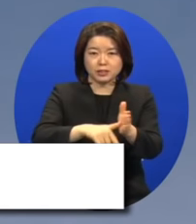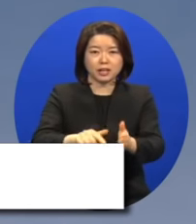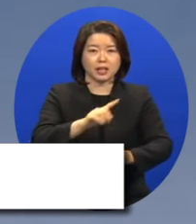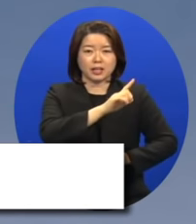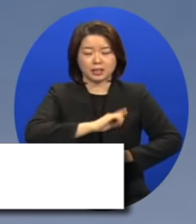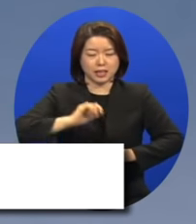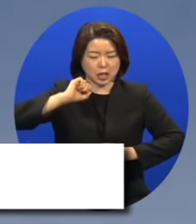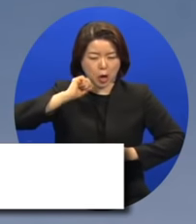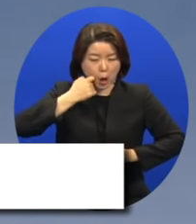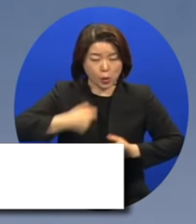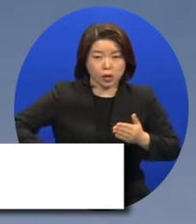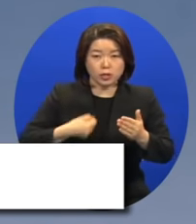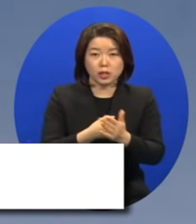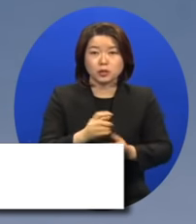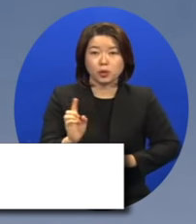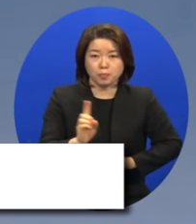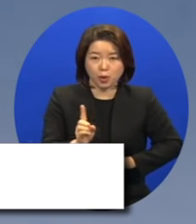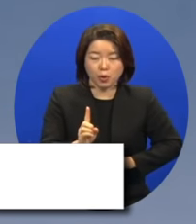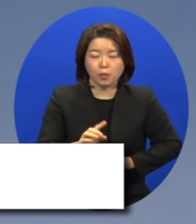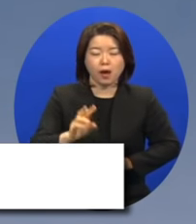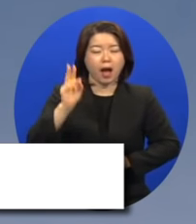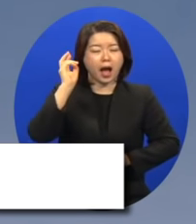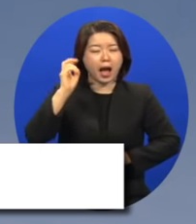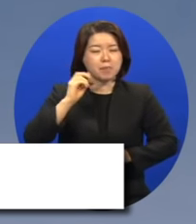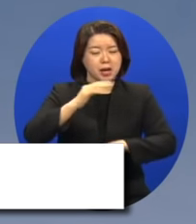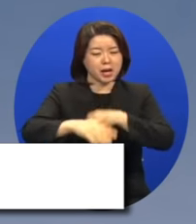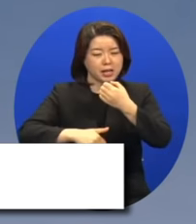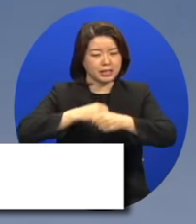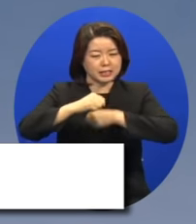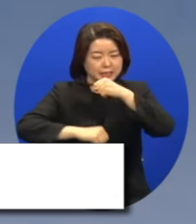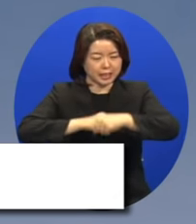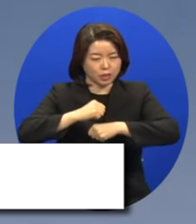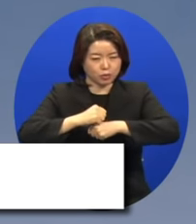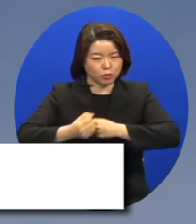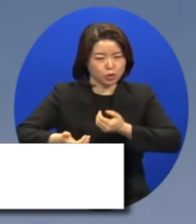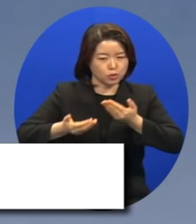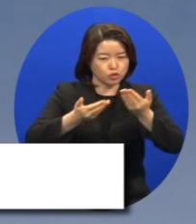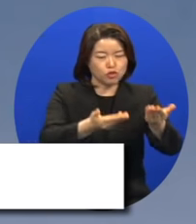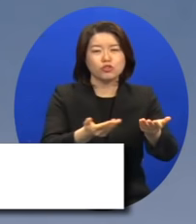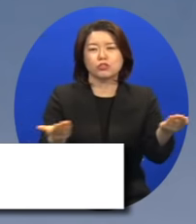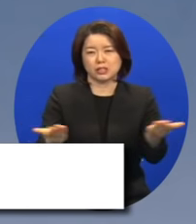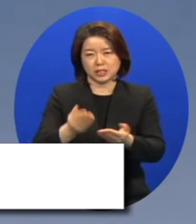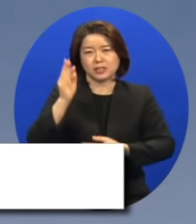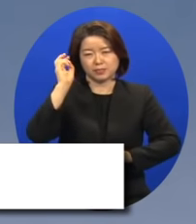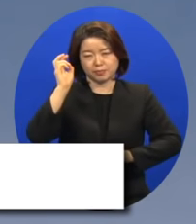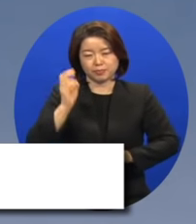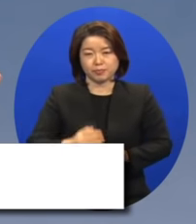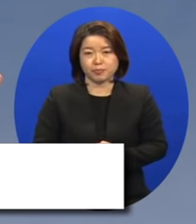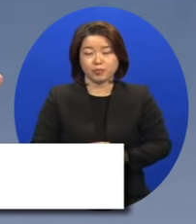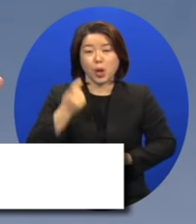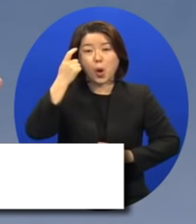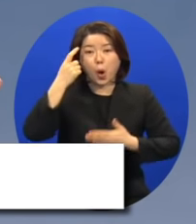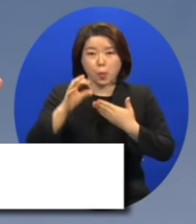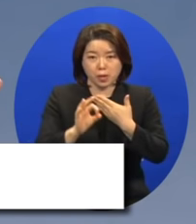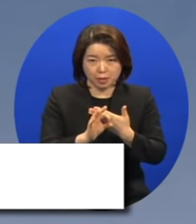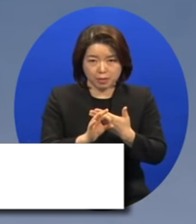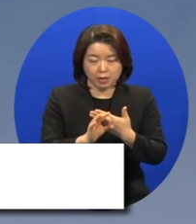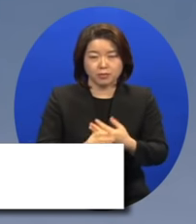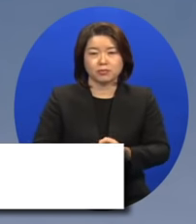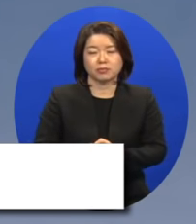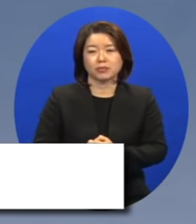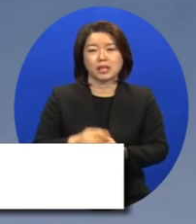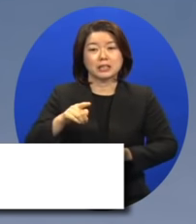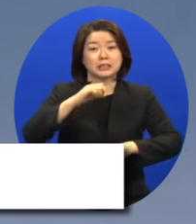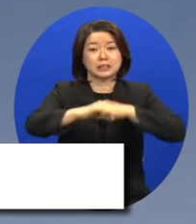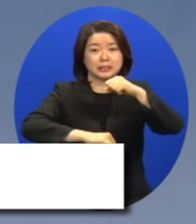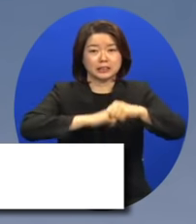가장어려웠던일은아마도 자유를부여하는것이었을거라고말했습니다.왜냐하면그러한